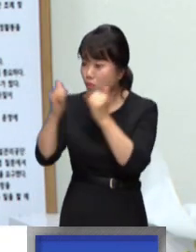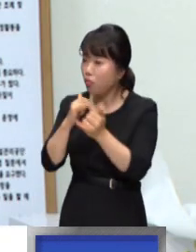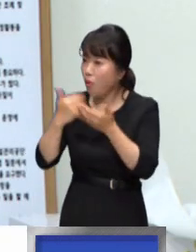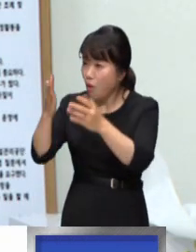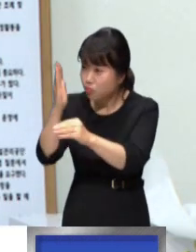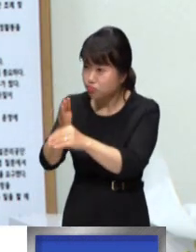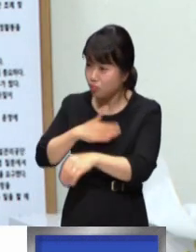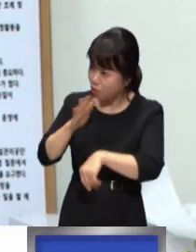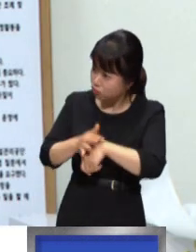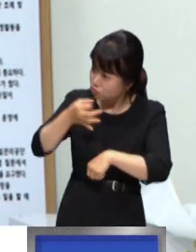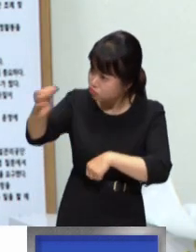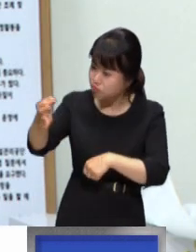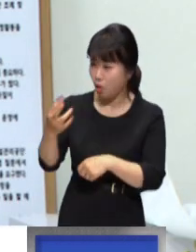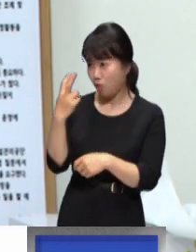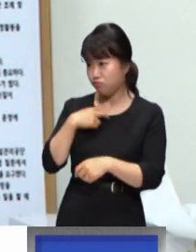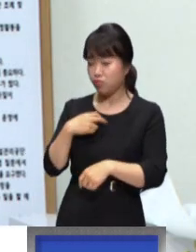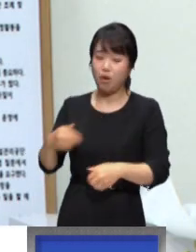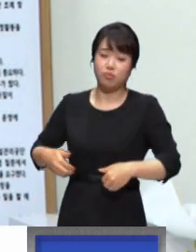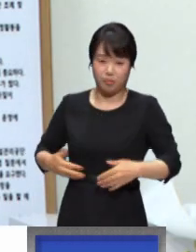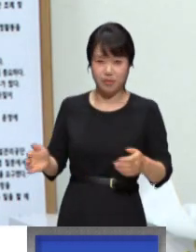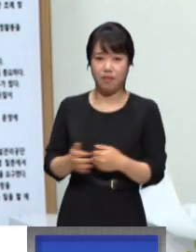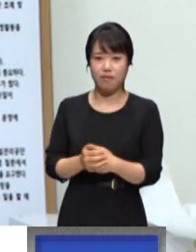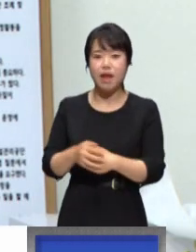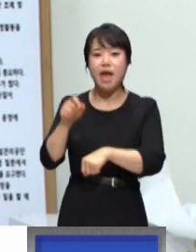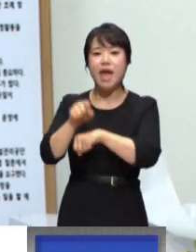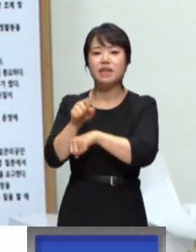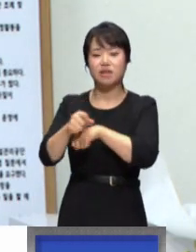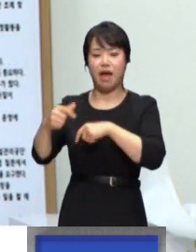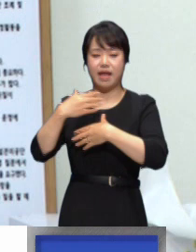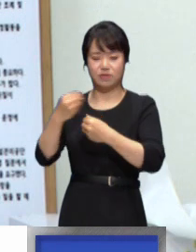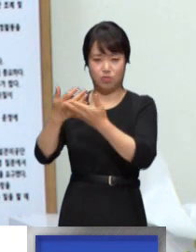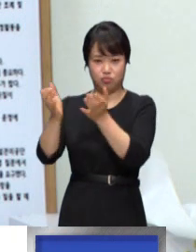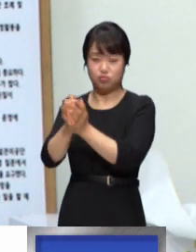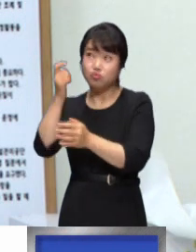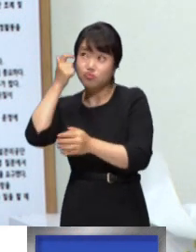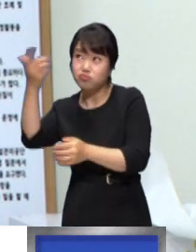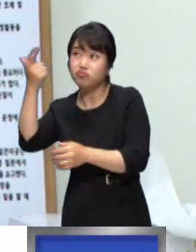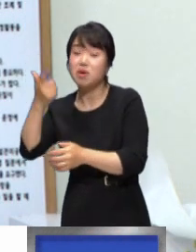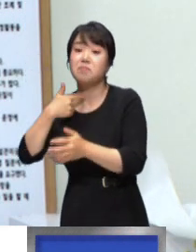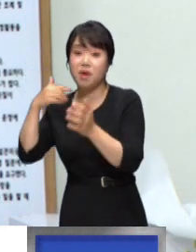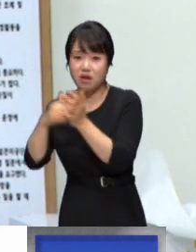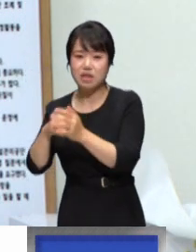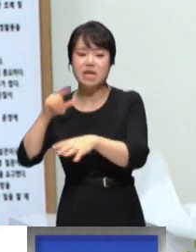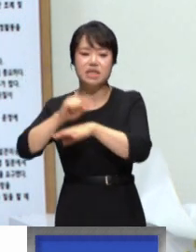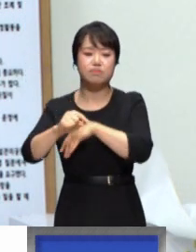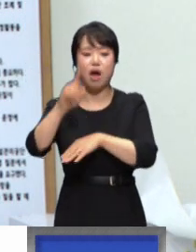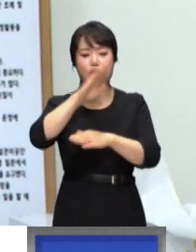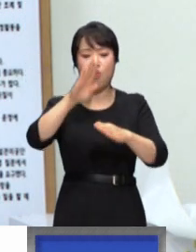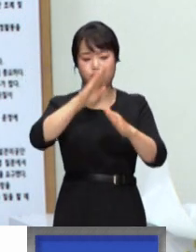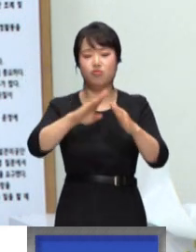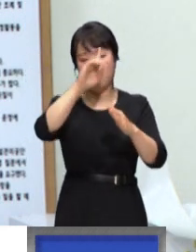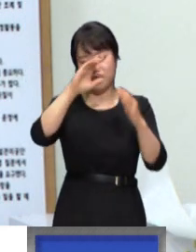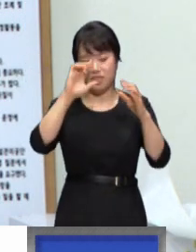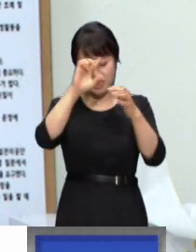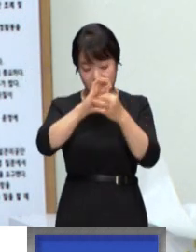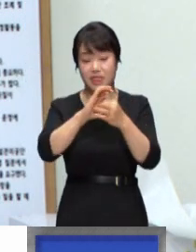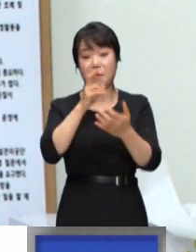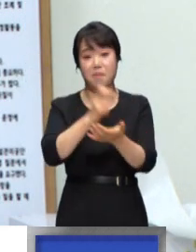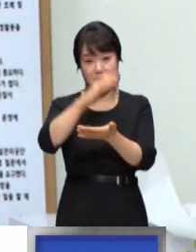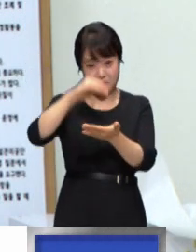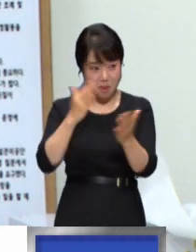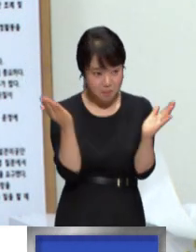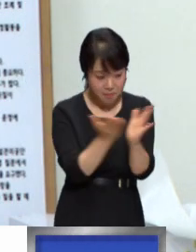행정안전부에 법력 해석 요청을 의뢰하였고 회신 결과 지방공무원법의 규정을 준용하여